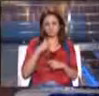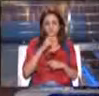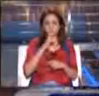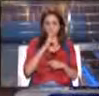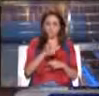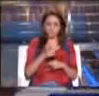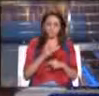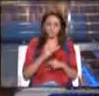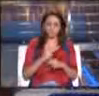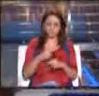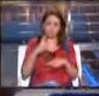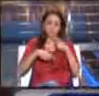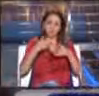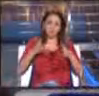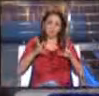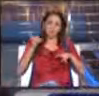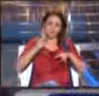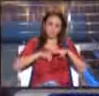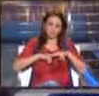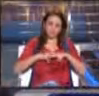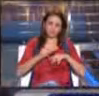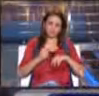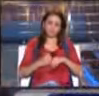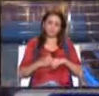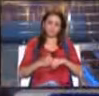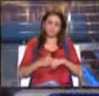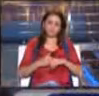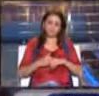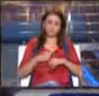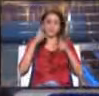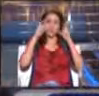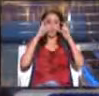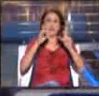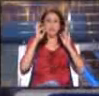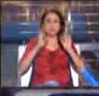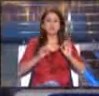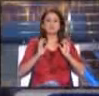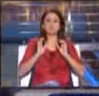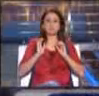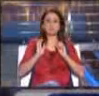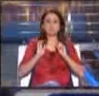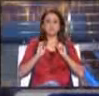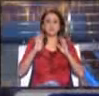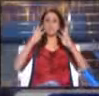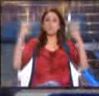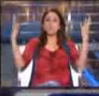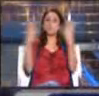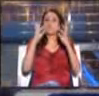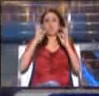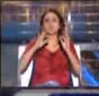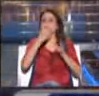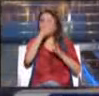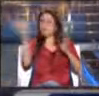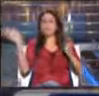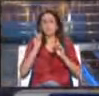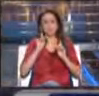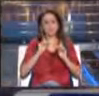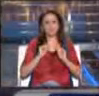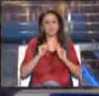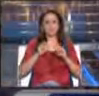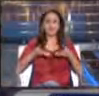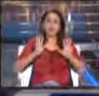مع عوده النشاط. نعم. لكن عوده النشاط الامن وعوده النشاط بالجمهور، لان الرياضه